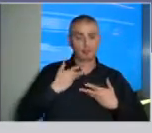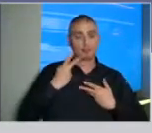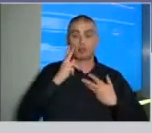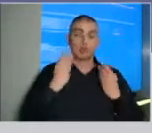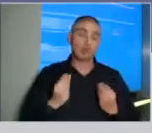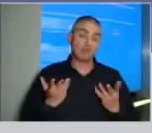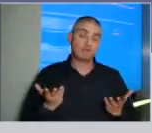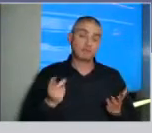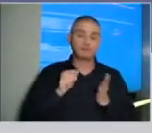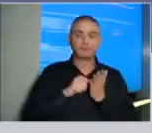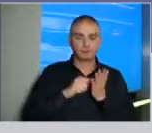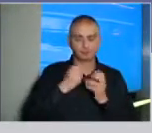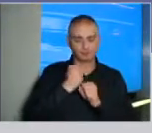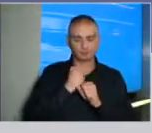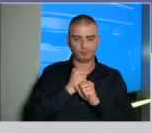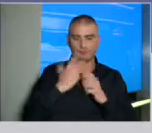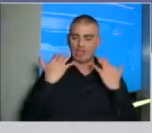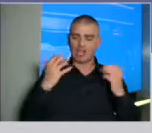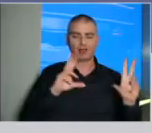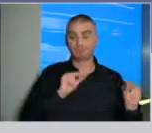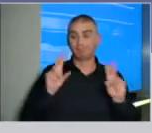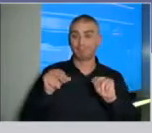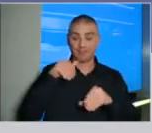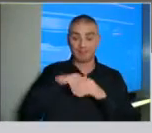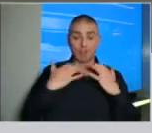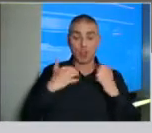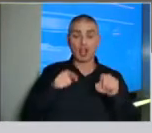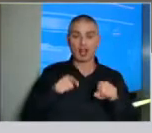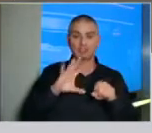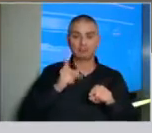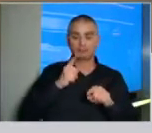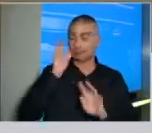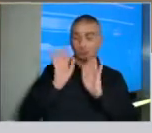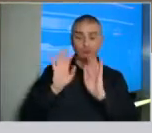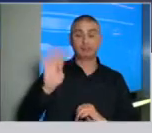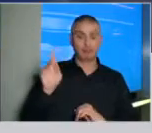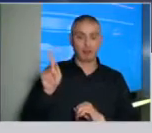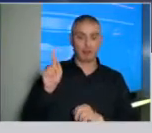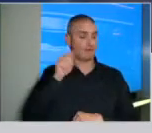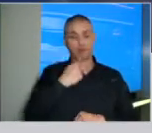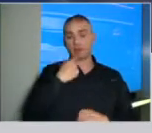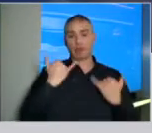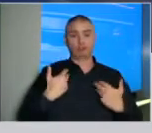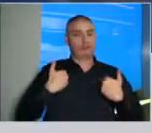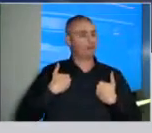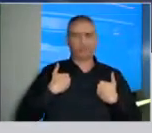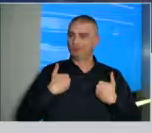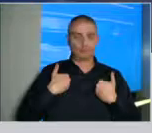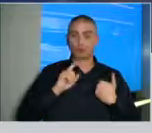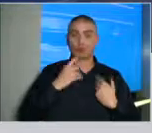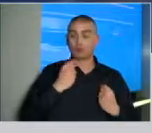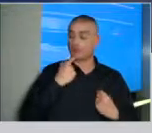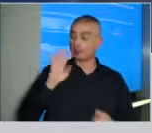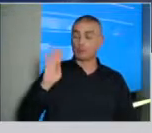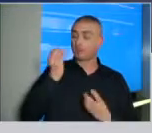טוב, כי הם עובדים על אותו קהל. ובקהל הזה, אם השמצת את ביבי ובאת ואמרת, עכשיו אני לא טוב. אבל אם אמרת,